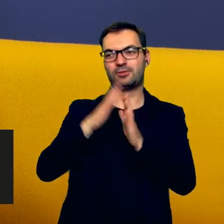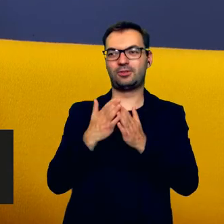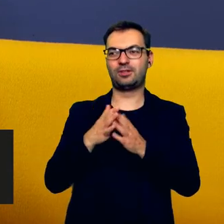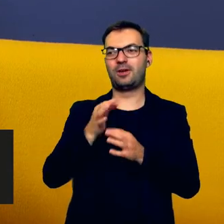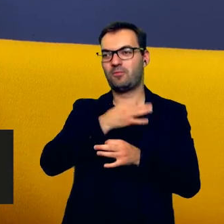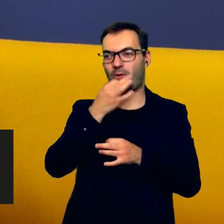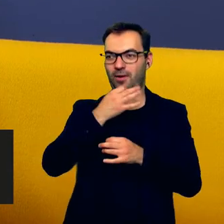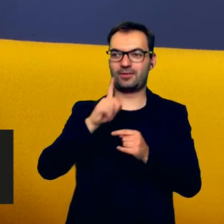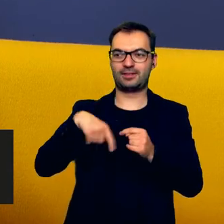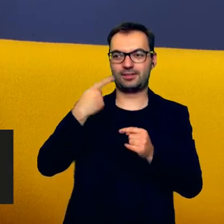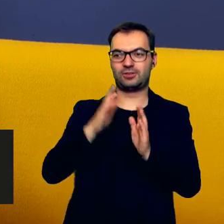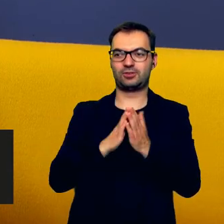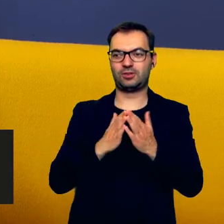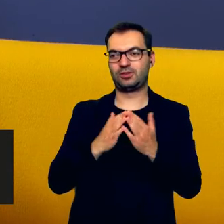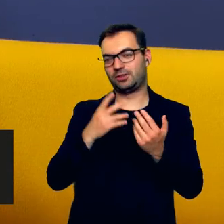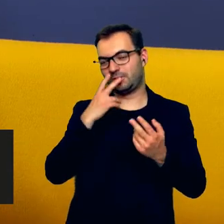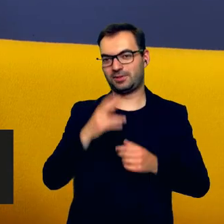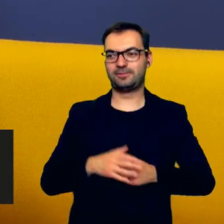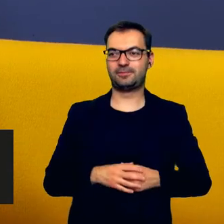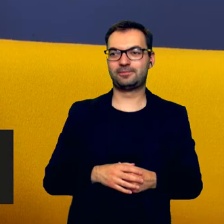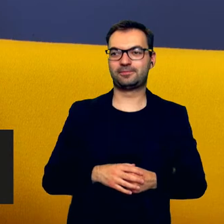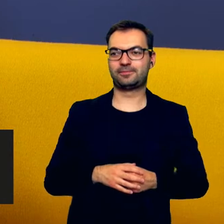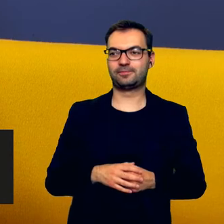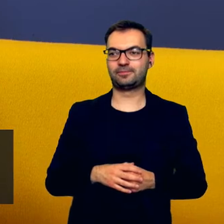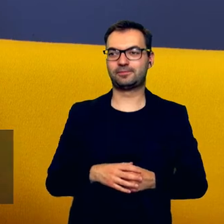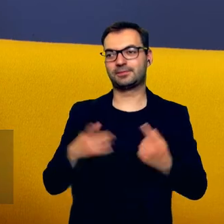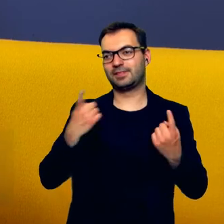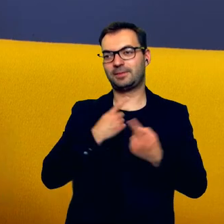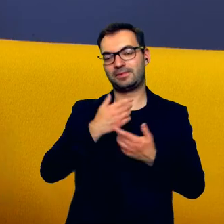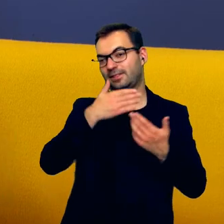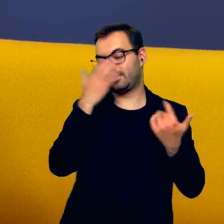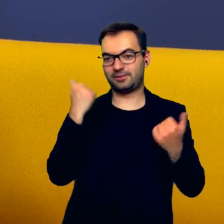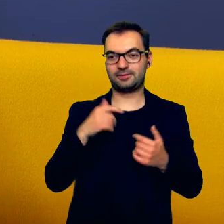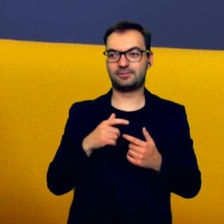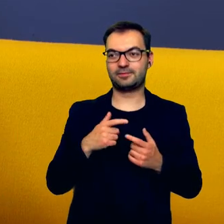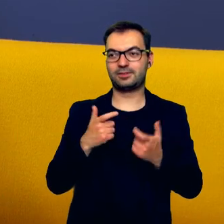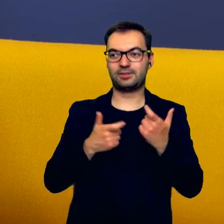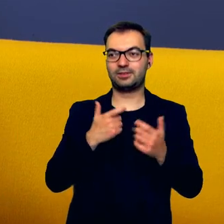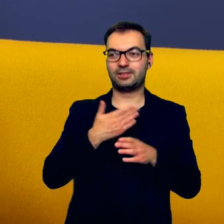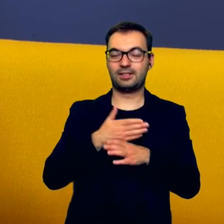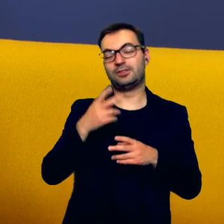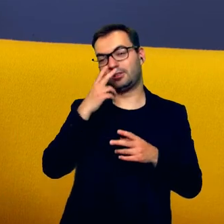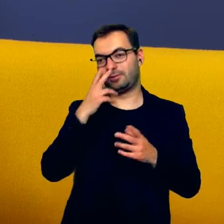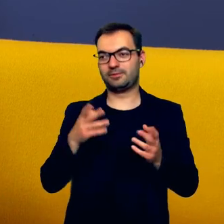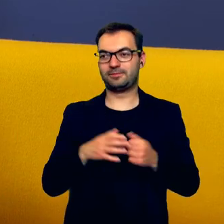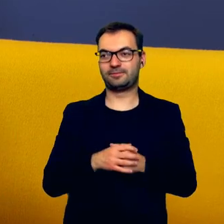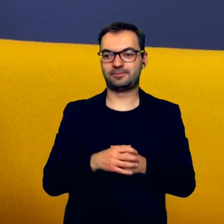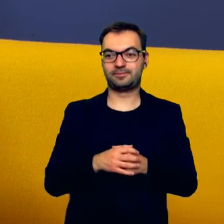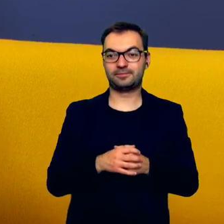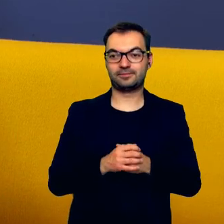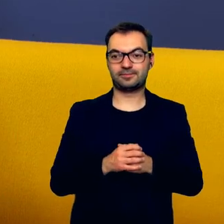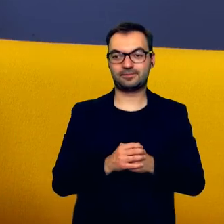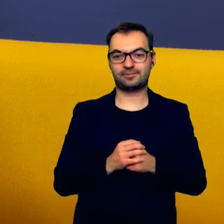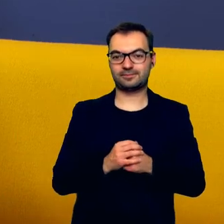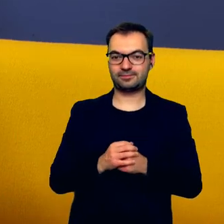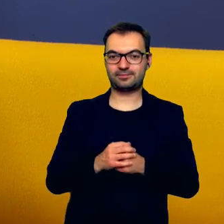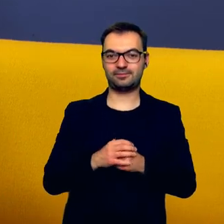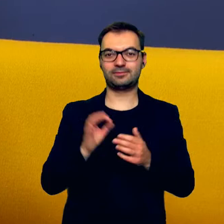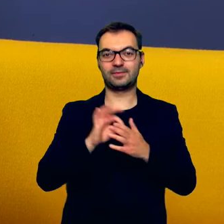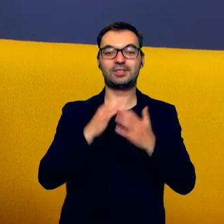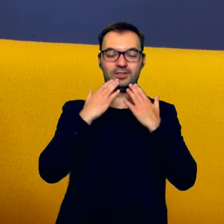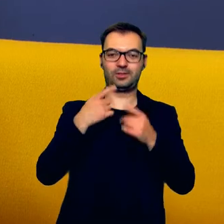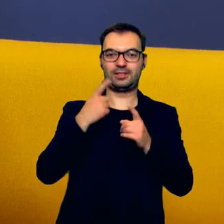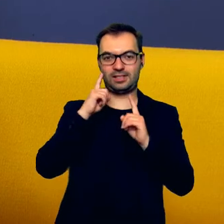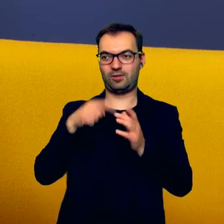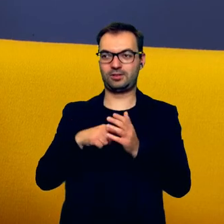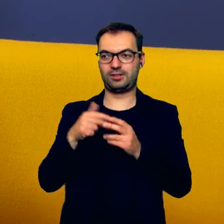może się poprawię w kolejnych powieściach. Sam nie wiem, co zrobię. W każdym razie dziękuję,